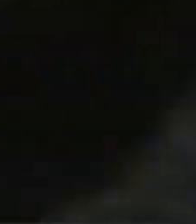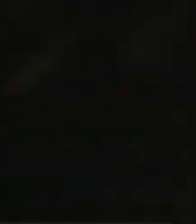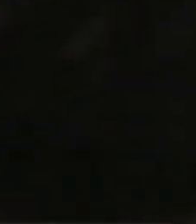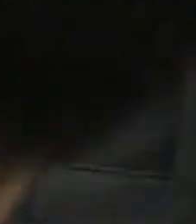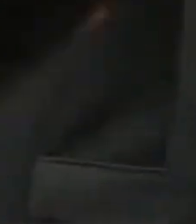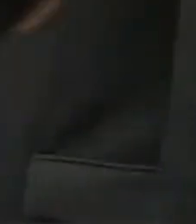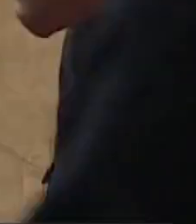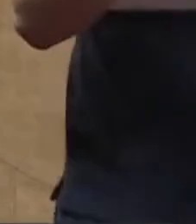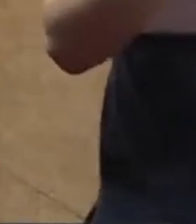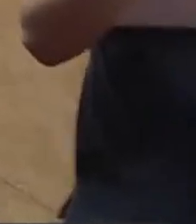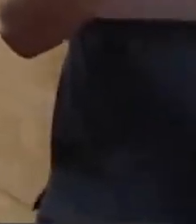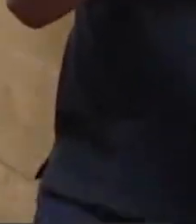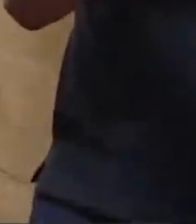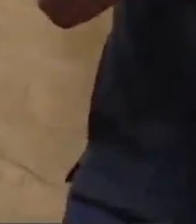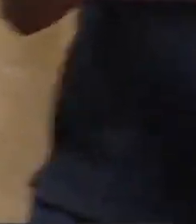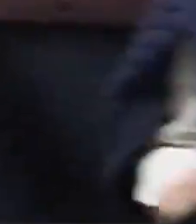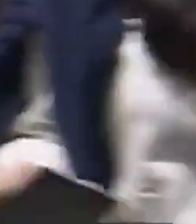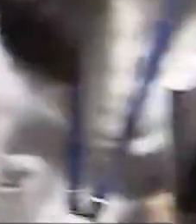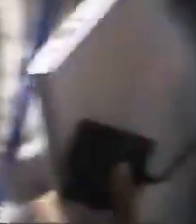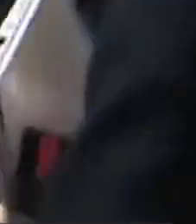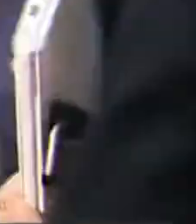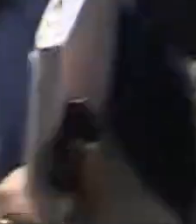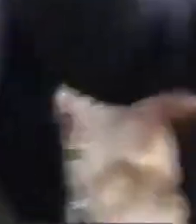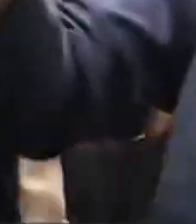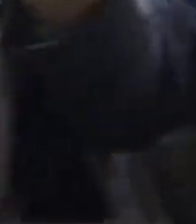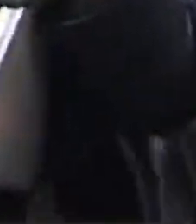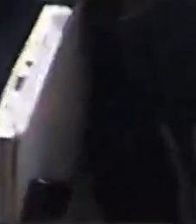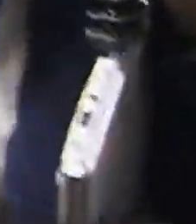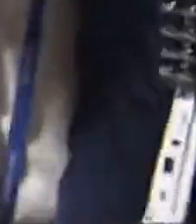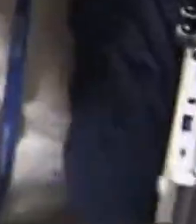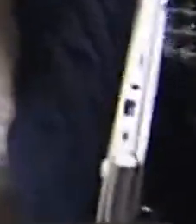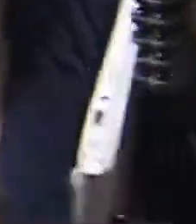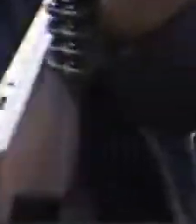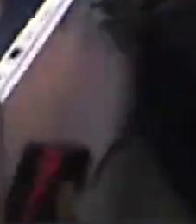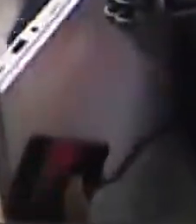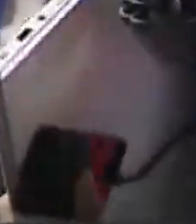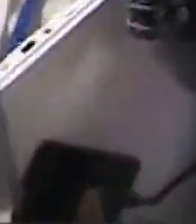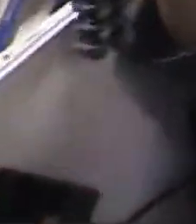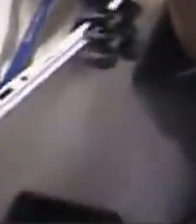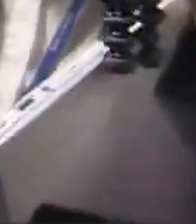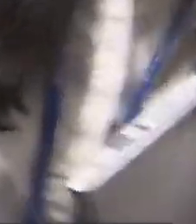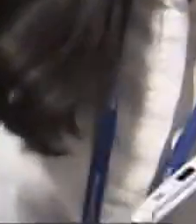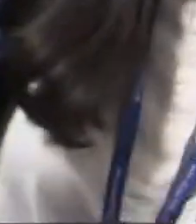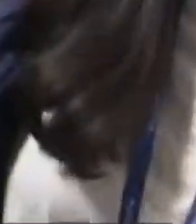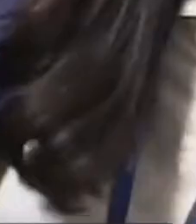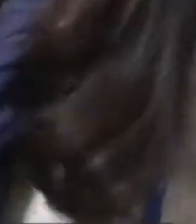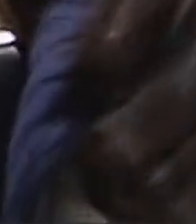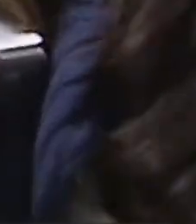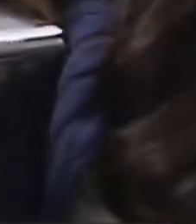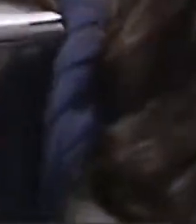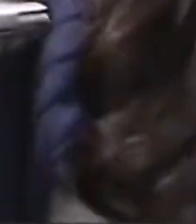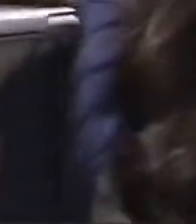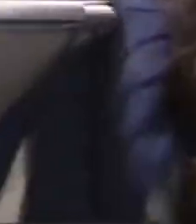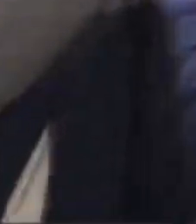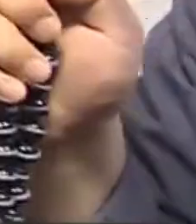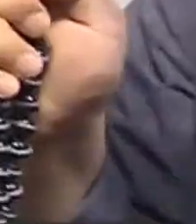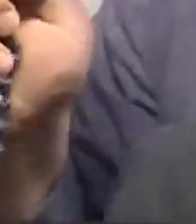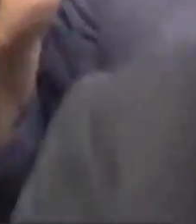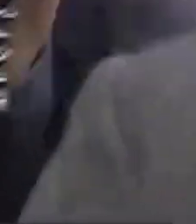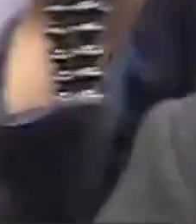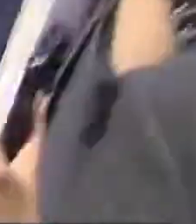들렸어가지고 용태론 관련해서 그 이후에 밀지 마. 그 이후에 좀 논의를 하신 바가 있으신가요? 아니